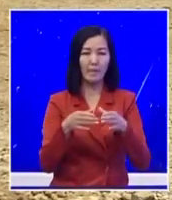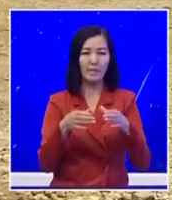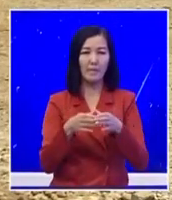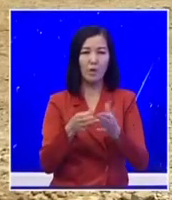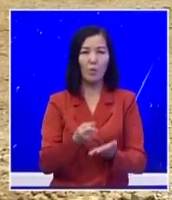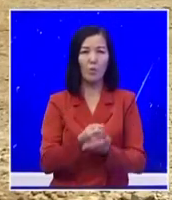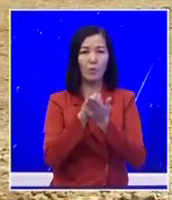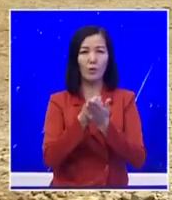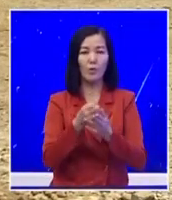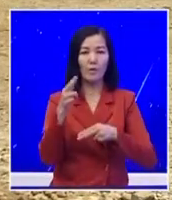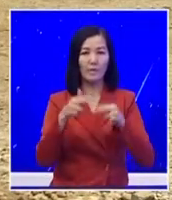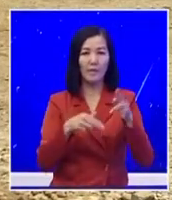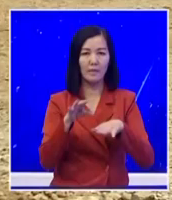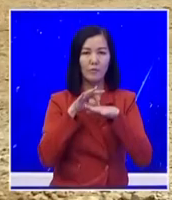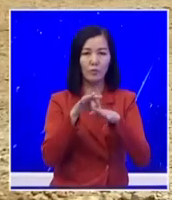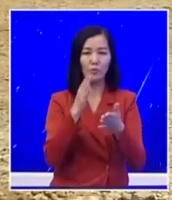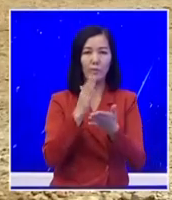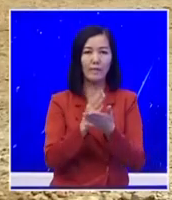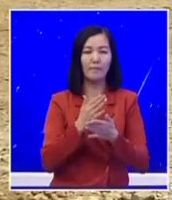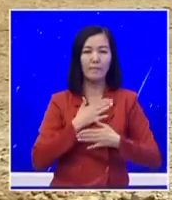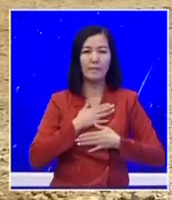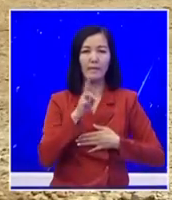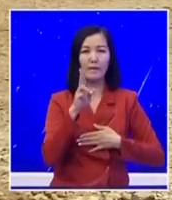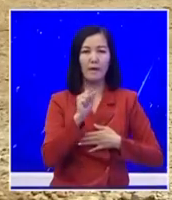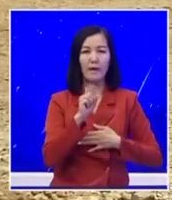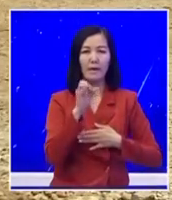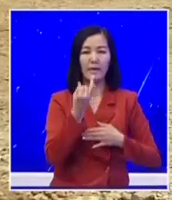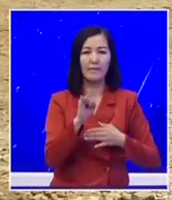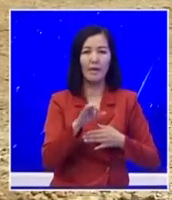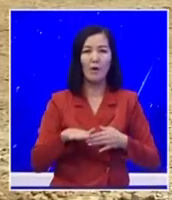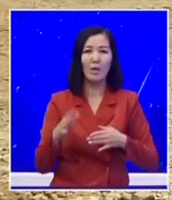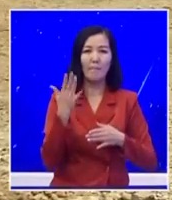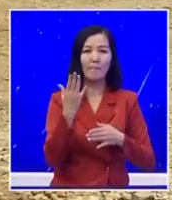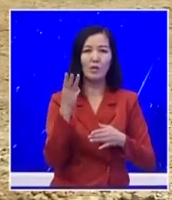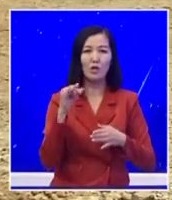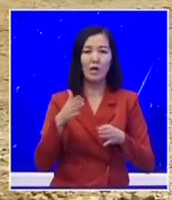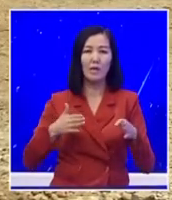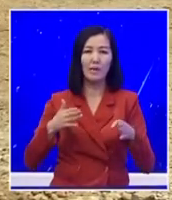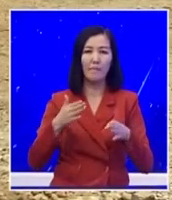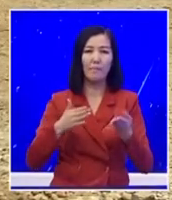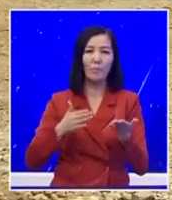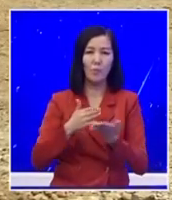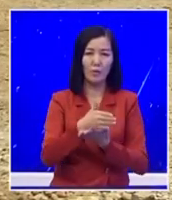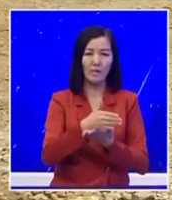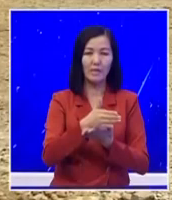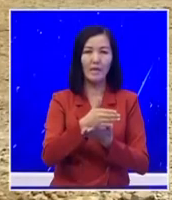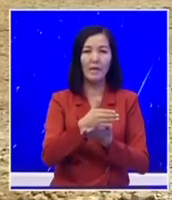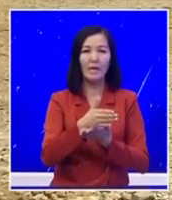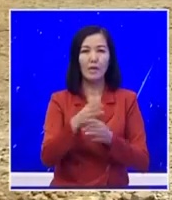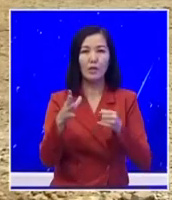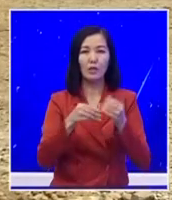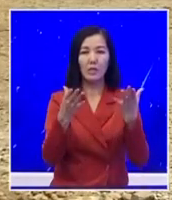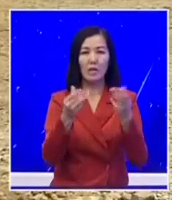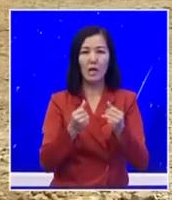қолдау көрсетіп салынуда. Біздің Қарасай ауданынан 5 шақырымдай өтеді. Қазір жер алу жаңағы құрылыс жұмыстары